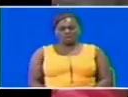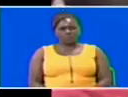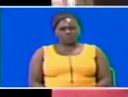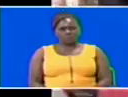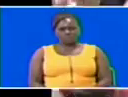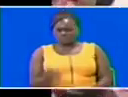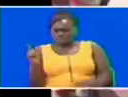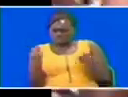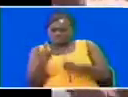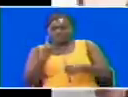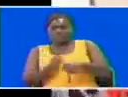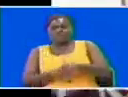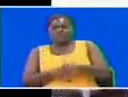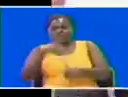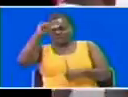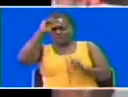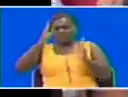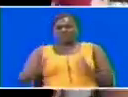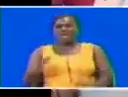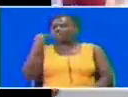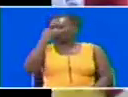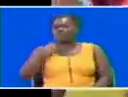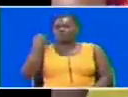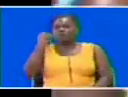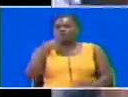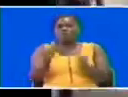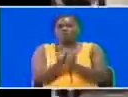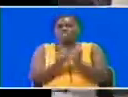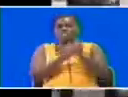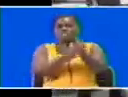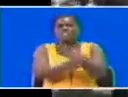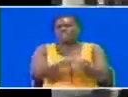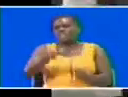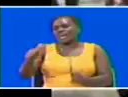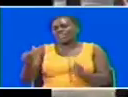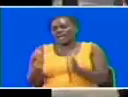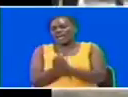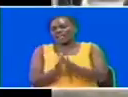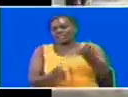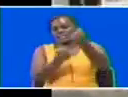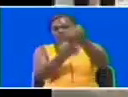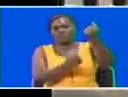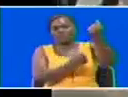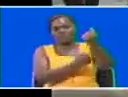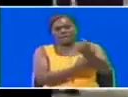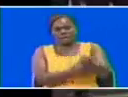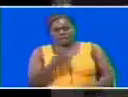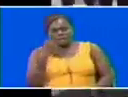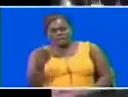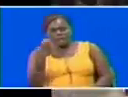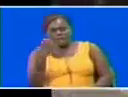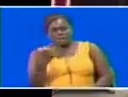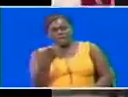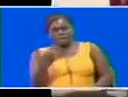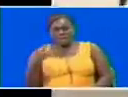Muda si muda, gavana wa Mombasa akiandamana na viongozi wengine pamoja na wafuasi wake wakabisha hodi katika makao makuu